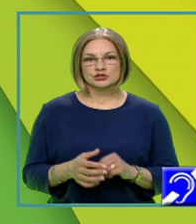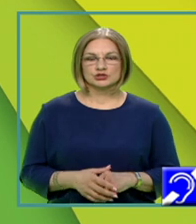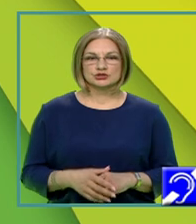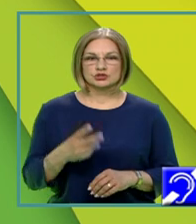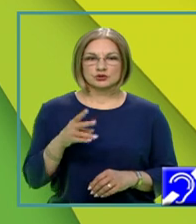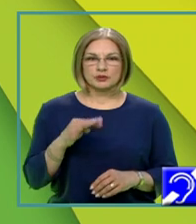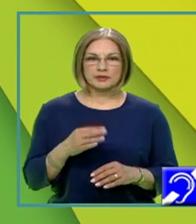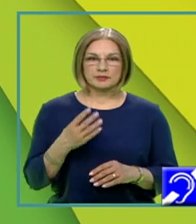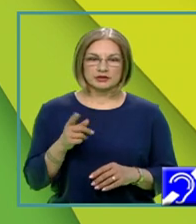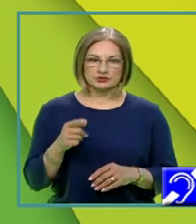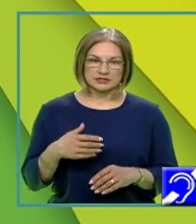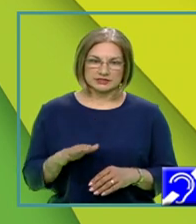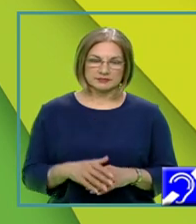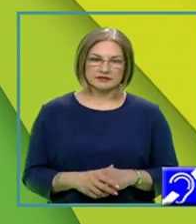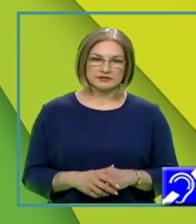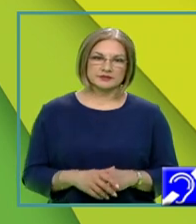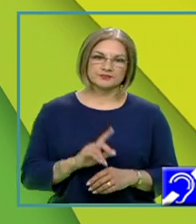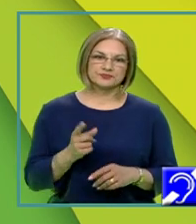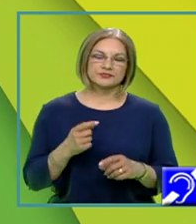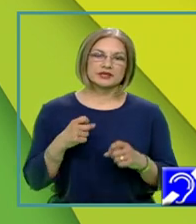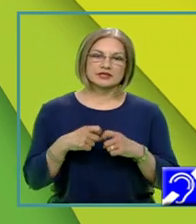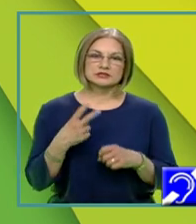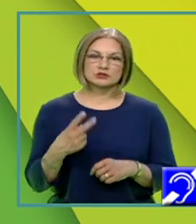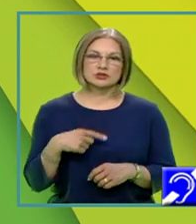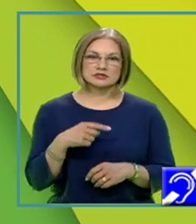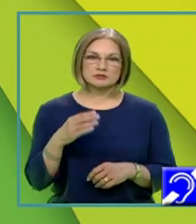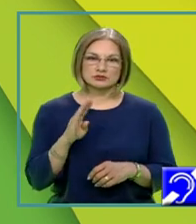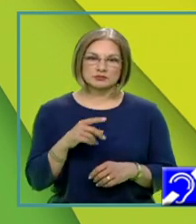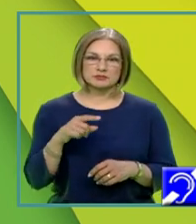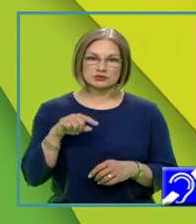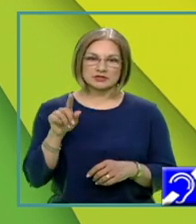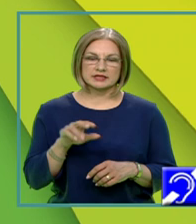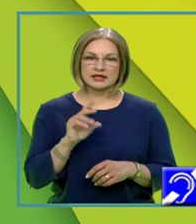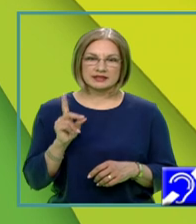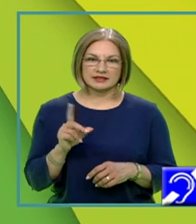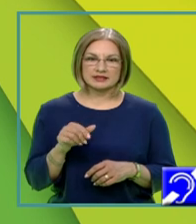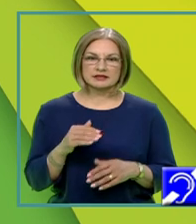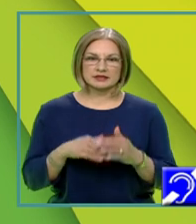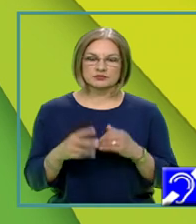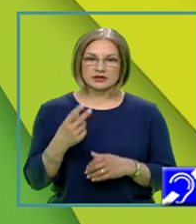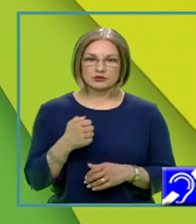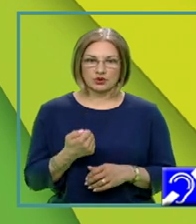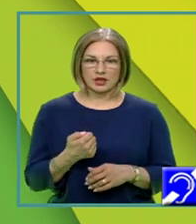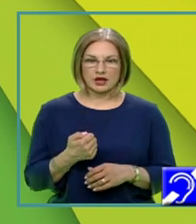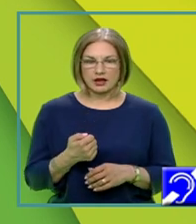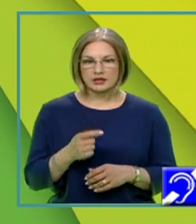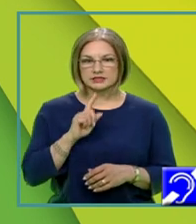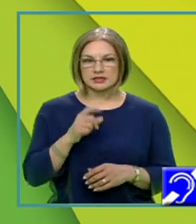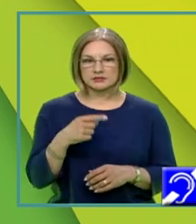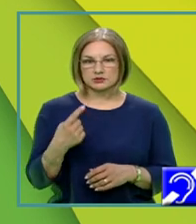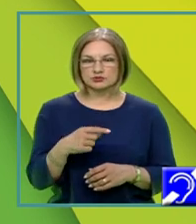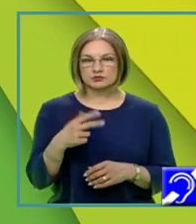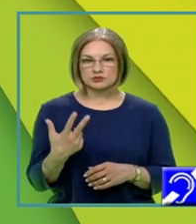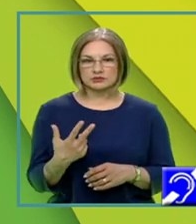se simplifica conturi și X2 este minus b minus radical din Delta supra 2 a adică minus 1 minus